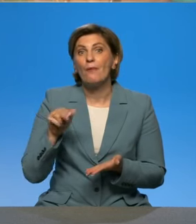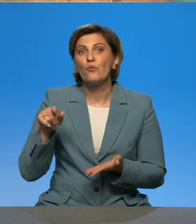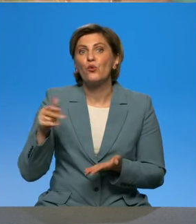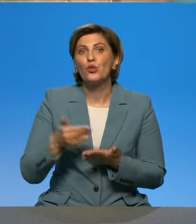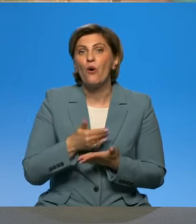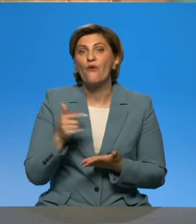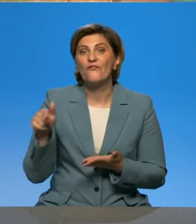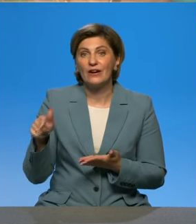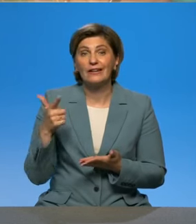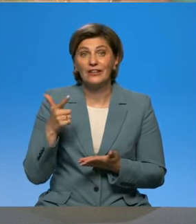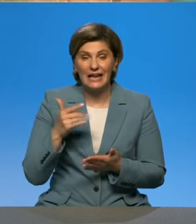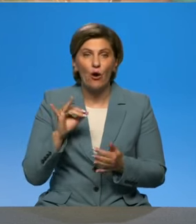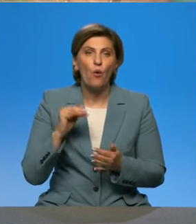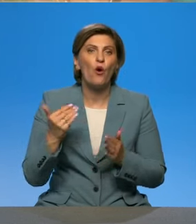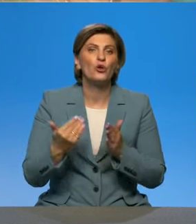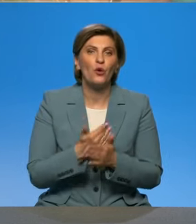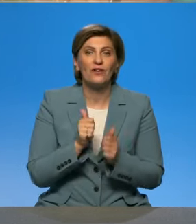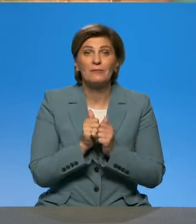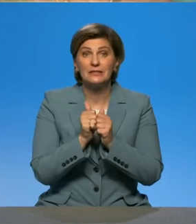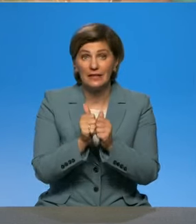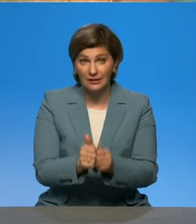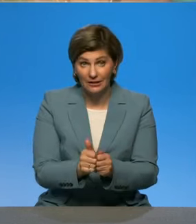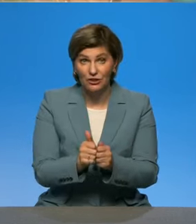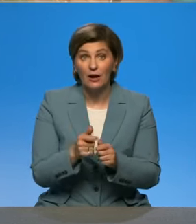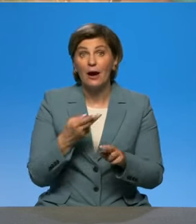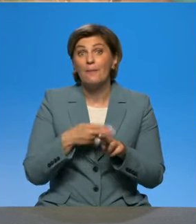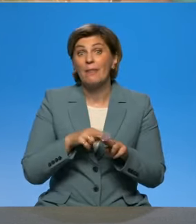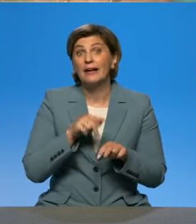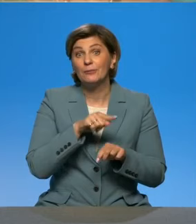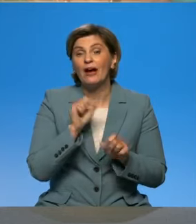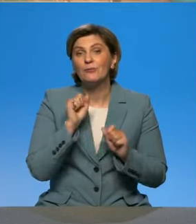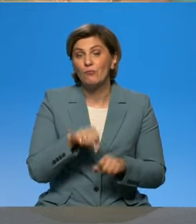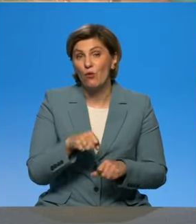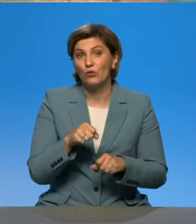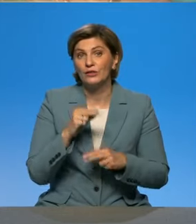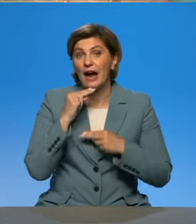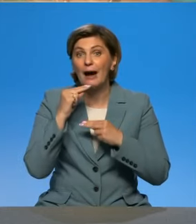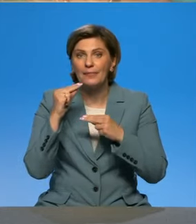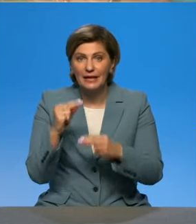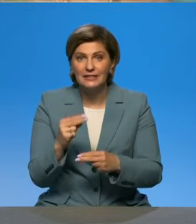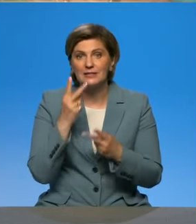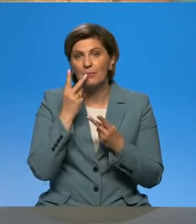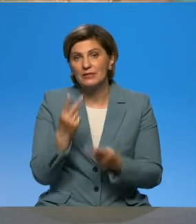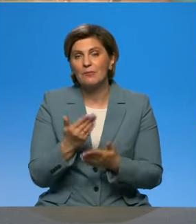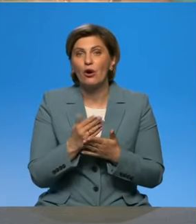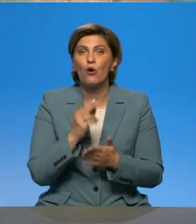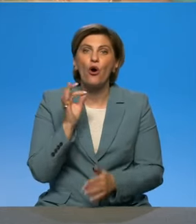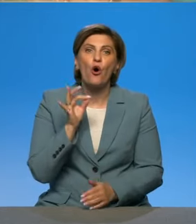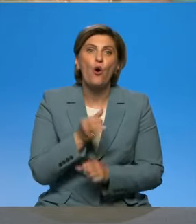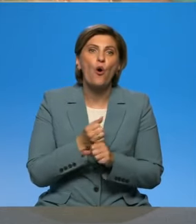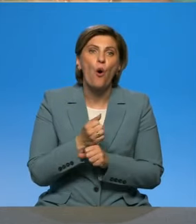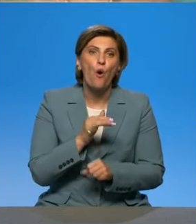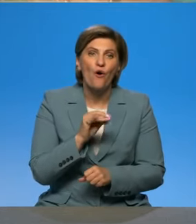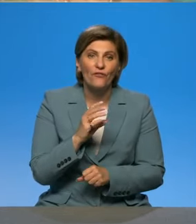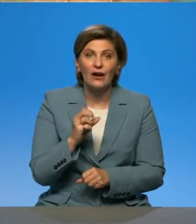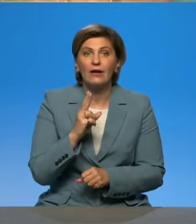о сотрудничестве. Поэтому российские компании, если будут заинтересованы, они могут обратиться, посмотреть, например, по кофе или какао. Вот какао вырос в 4 раза.